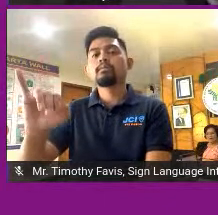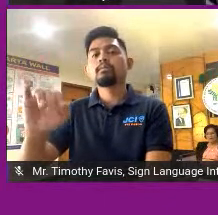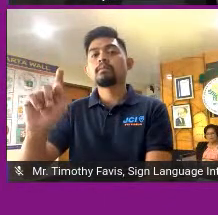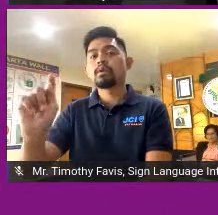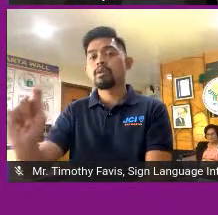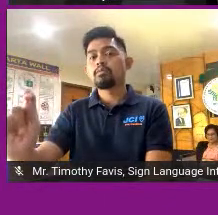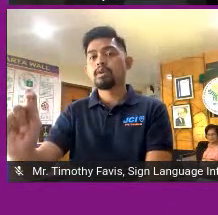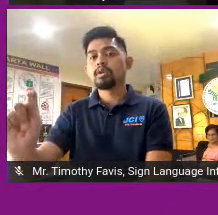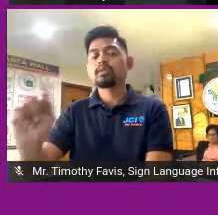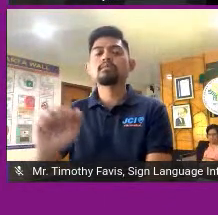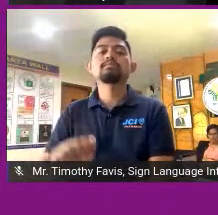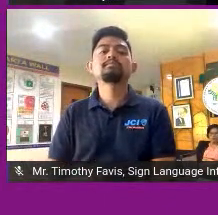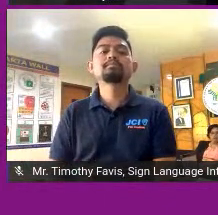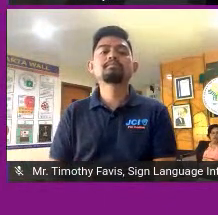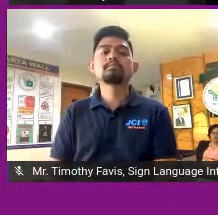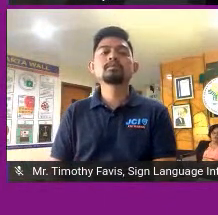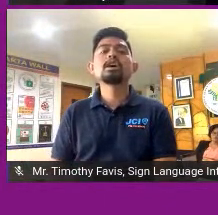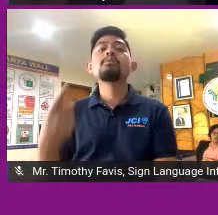ng mga